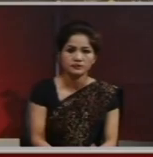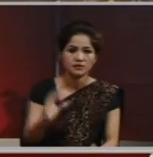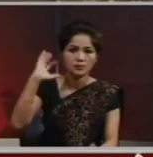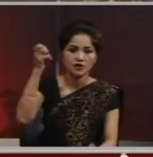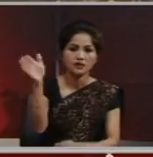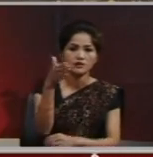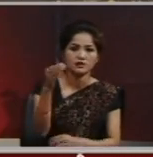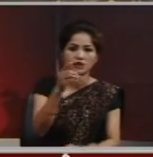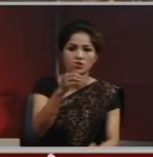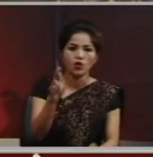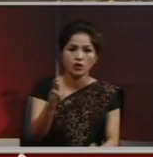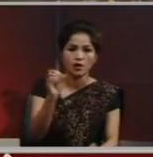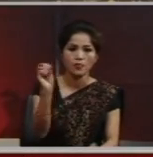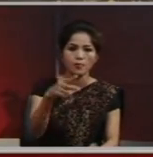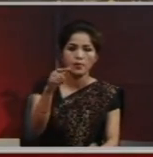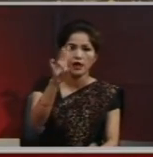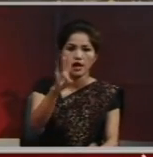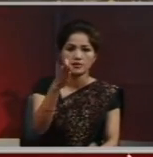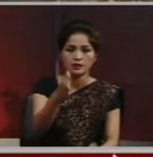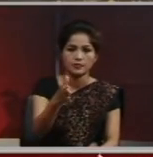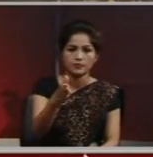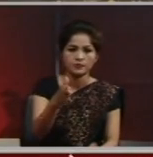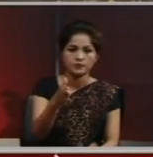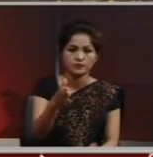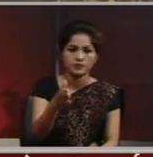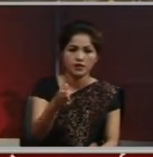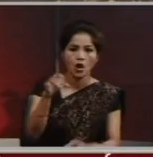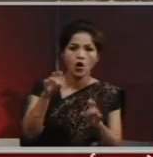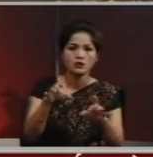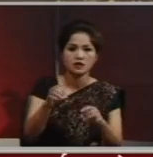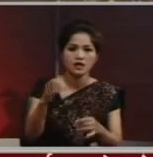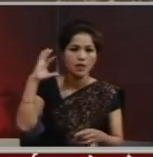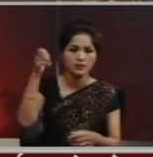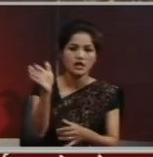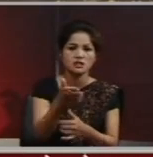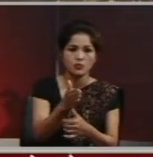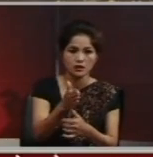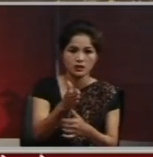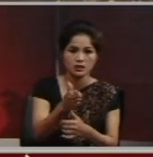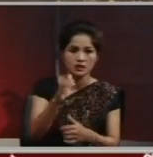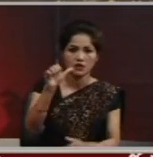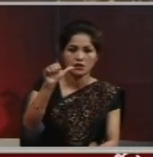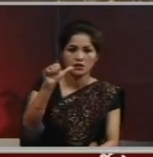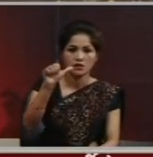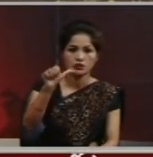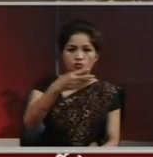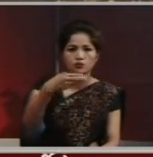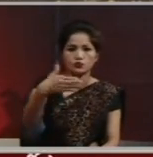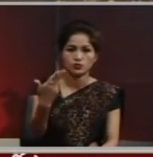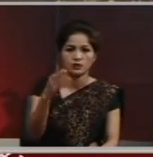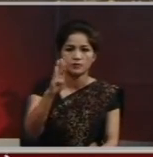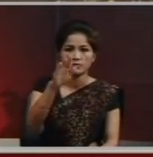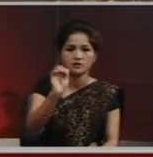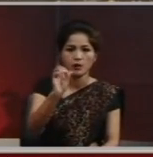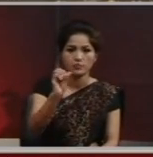परराष्ट्र मन्त्री डाक्टर प्रकाश शरण महतले अस्ट्रेलियाका विदेश मन्त्री जली